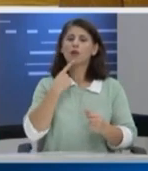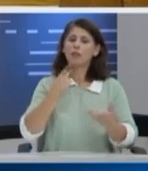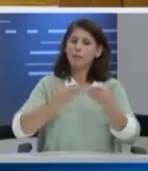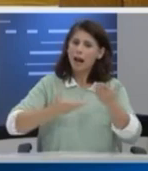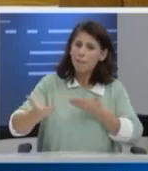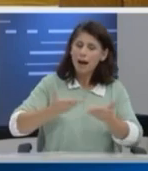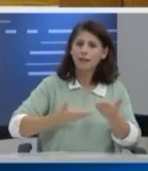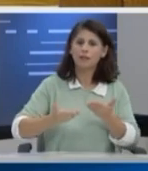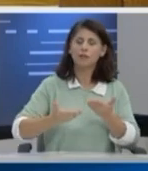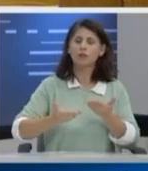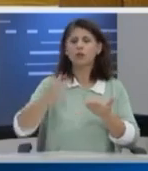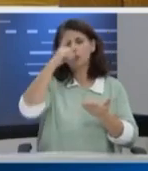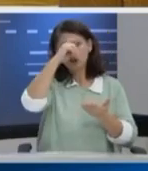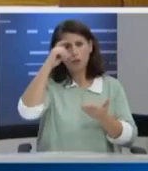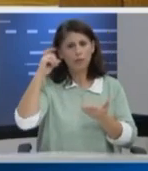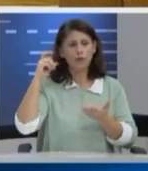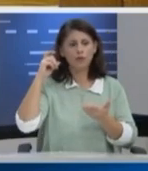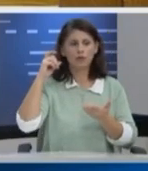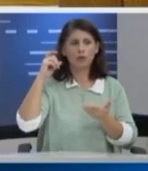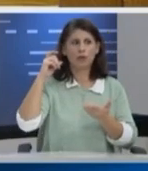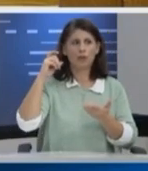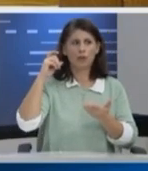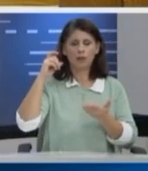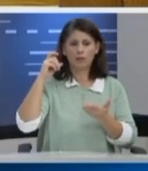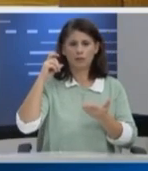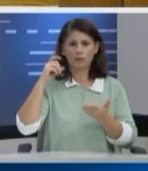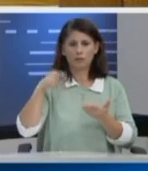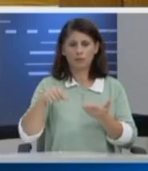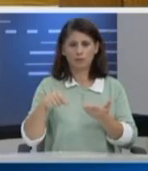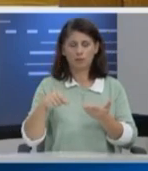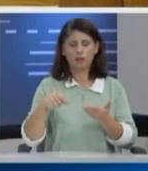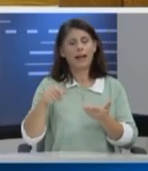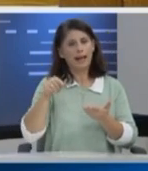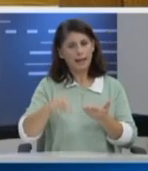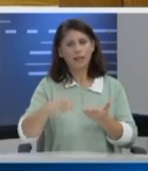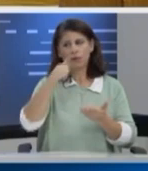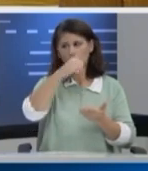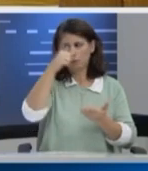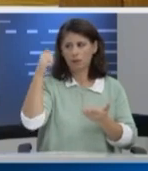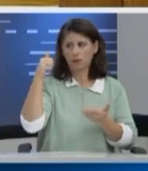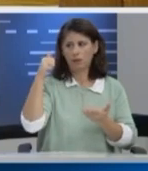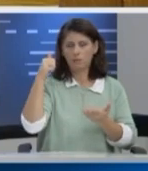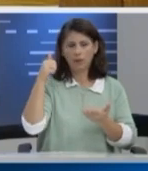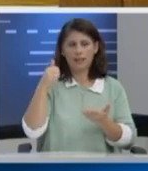2015, τον δύσκολο συμβιβασμό εκείνου του καλοκαιριού,